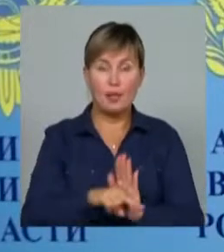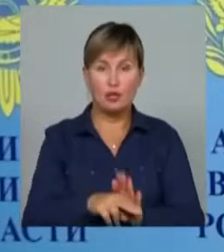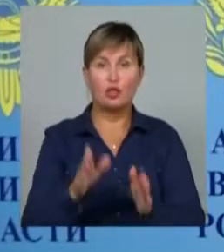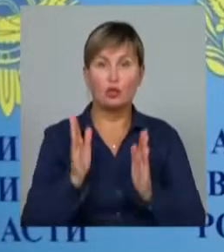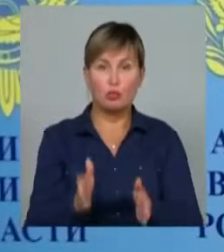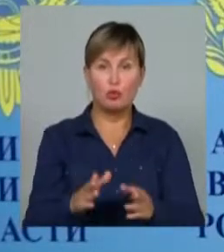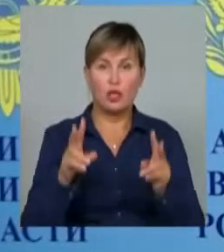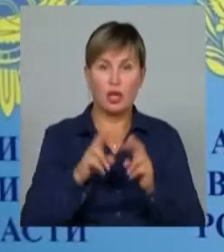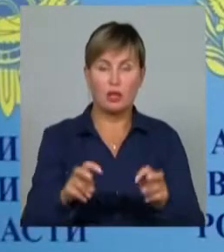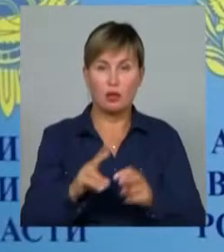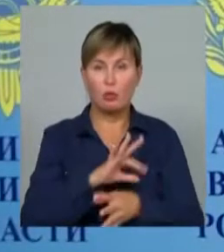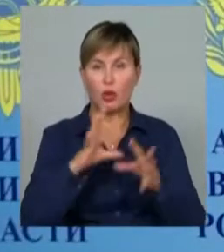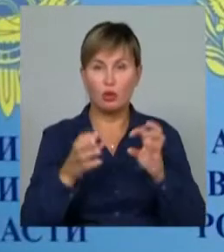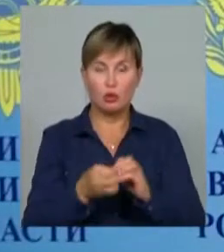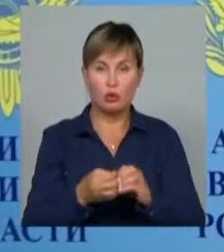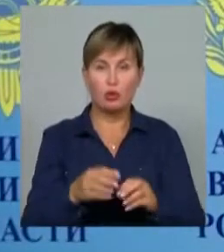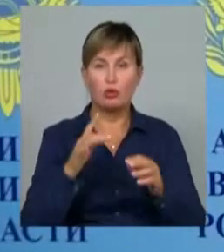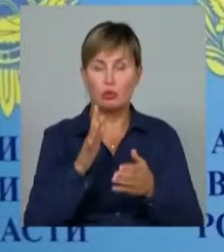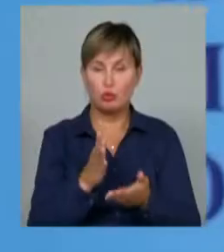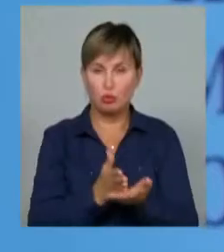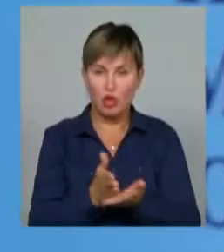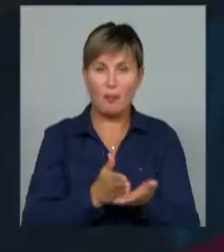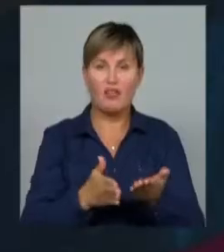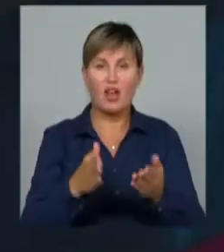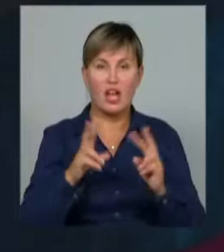будет рассмотрена по результатам служебного расследования.